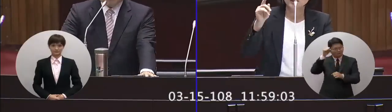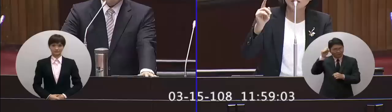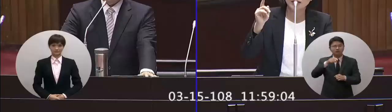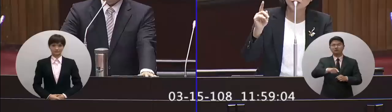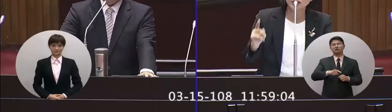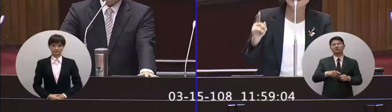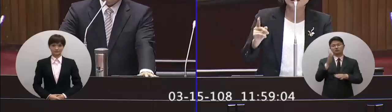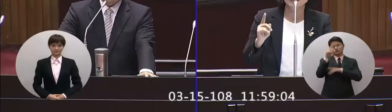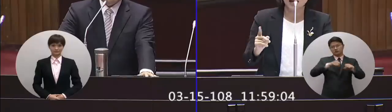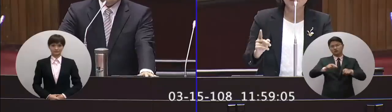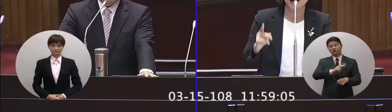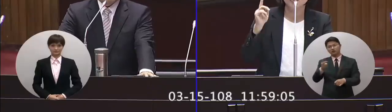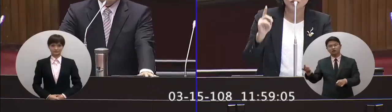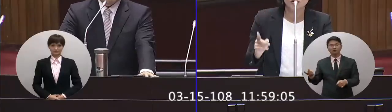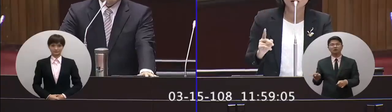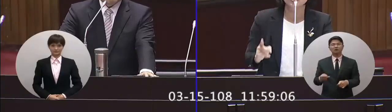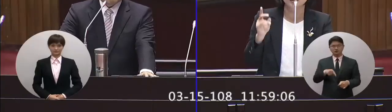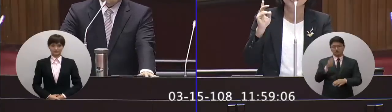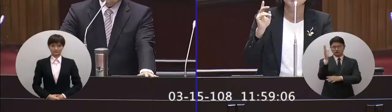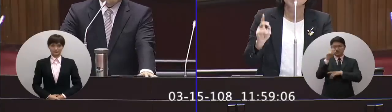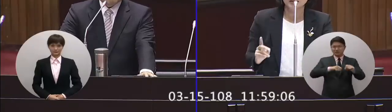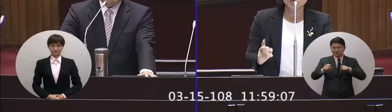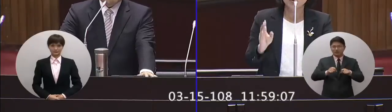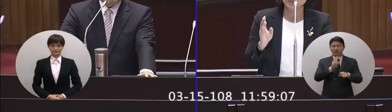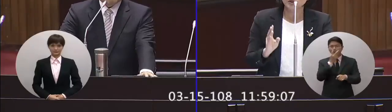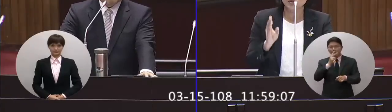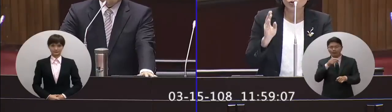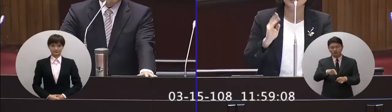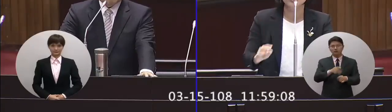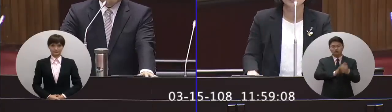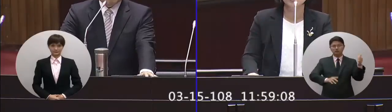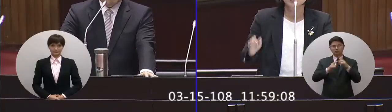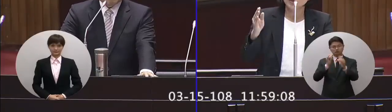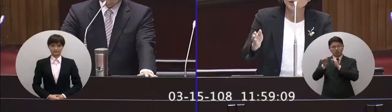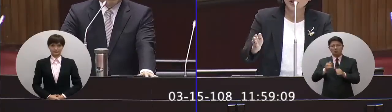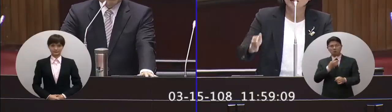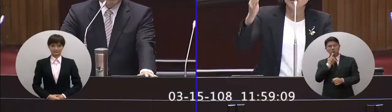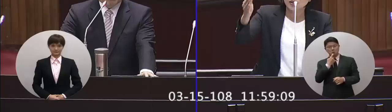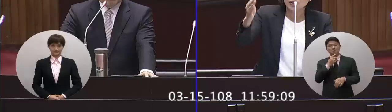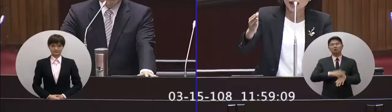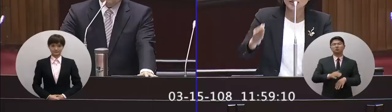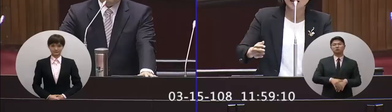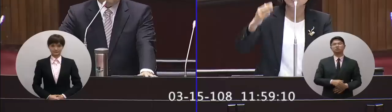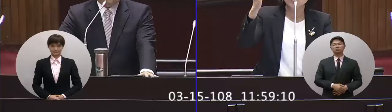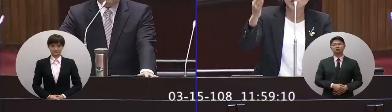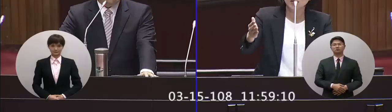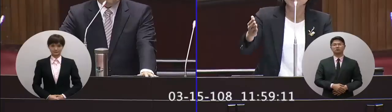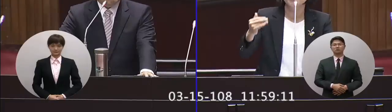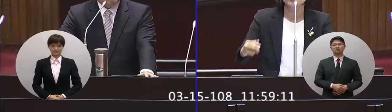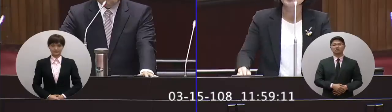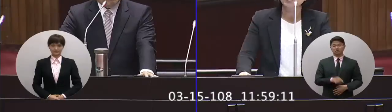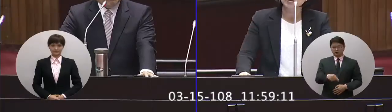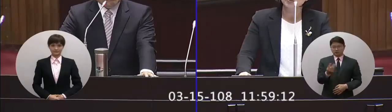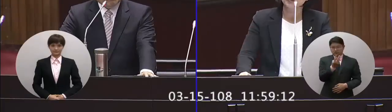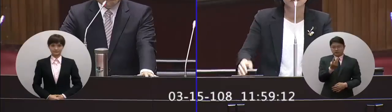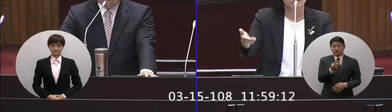变。我认为这样政策摇摆是造成民众不信任最大的原因。院长，这三项政